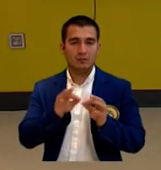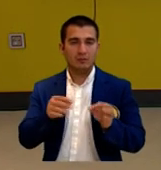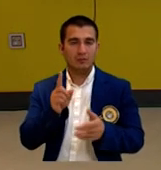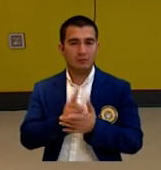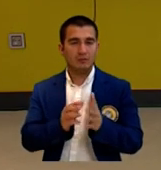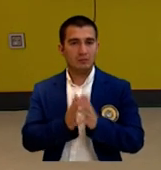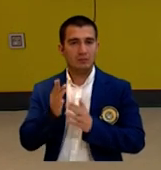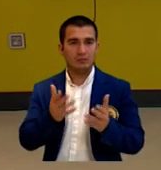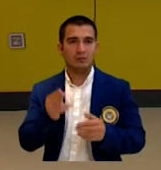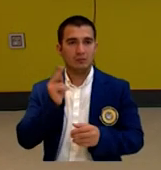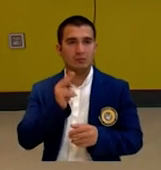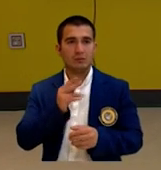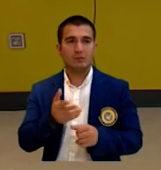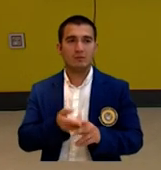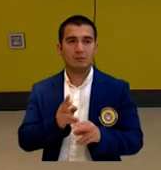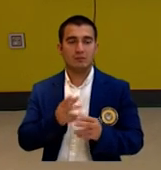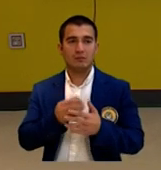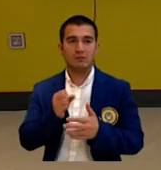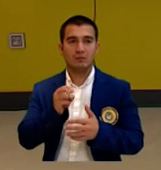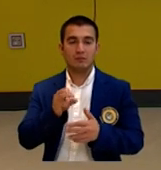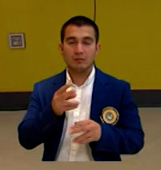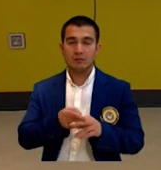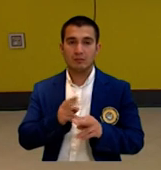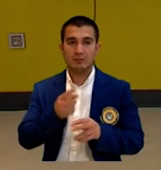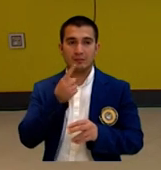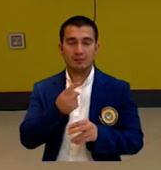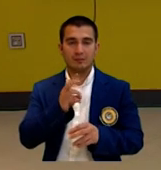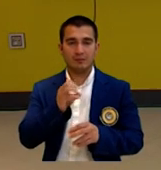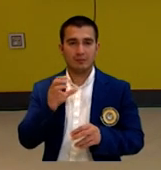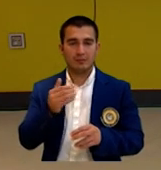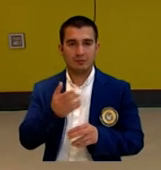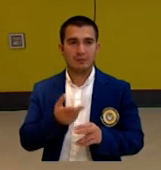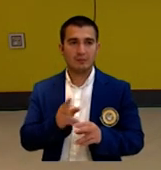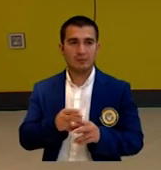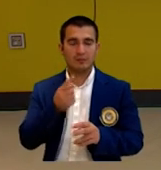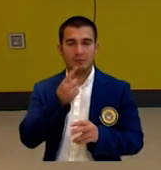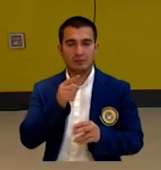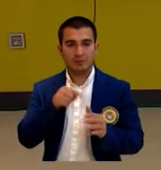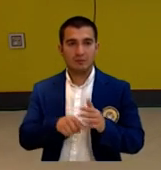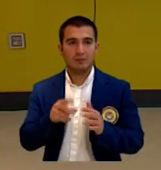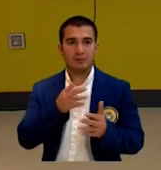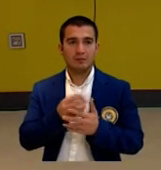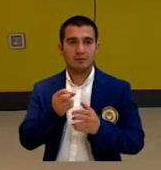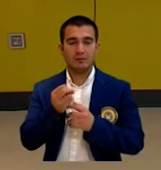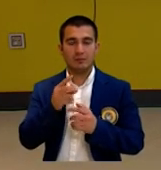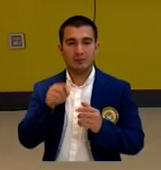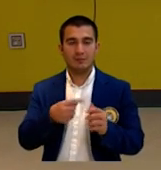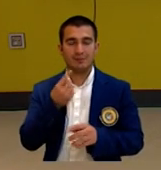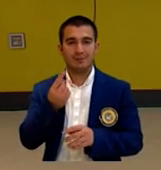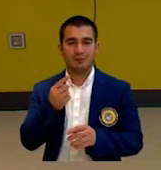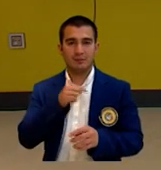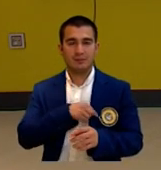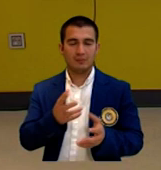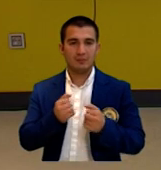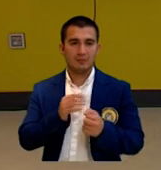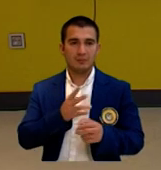1 qismi qabul qilingan. Demak, bir massa atom birligi uglerod atomini 12 dan 1 qismi qabul